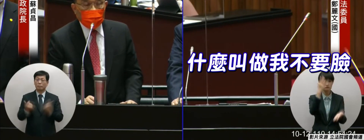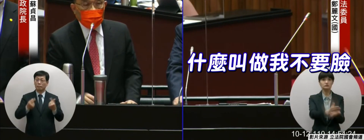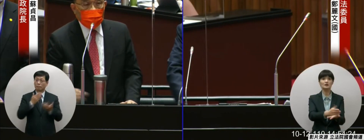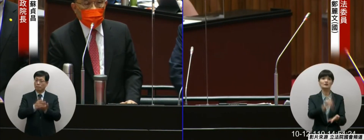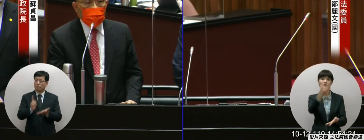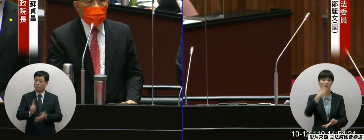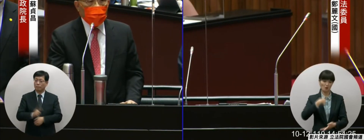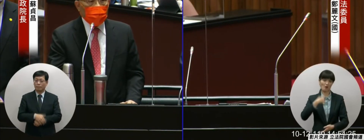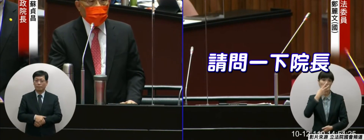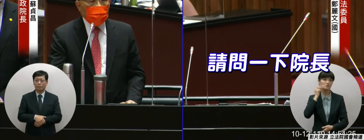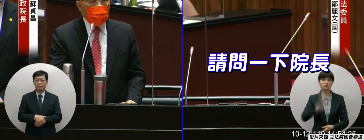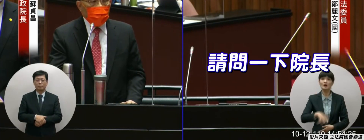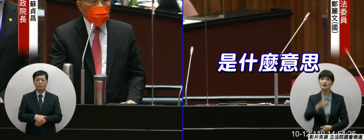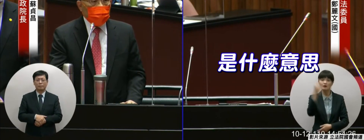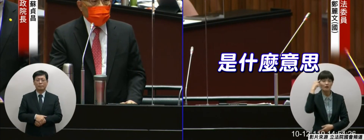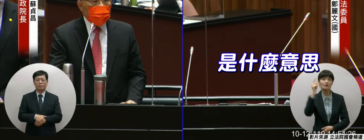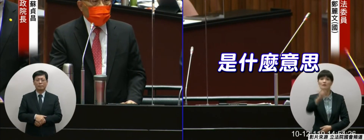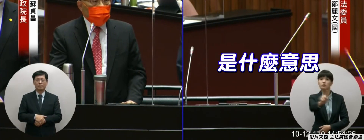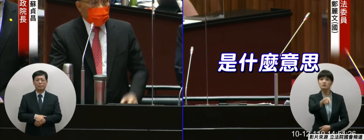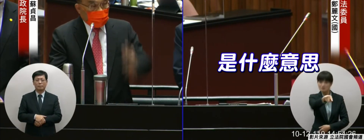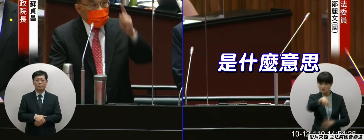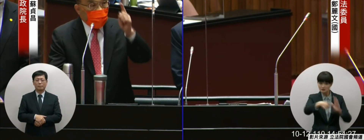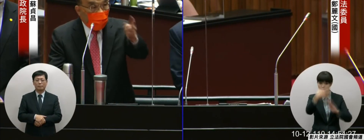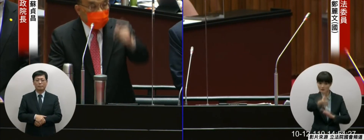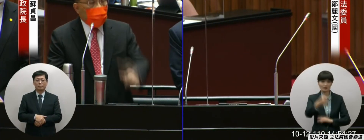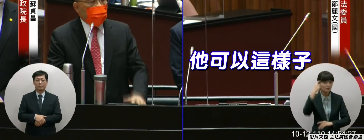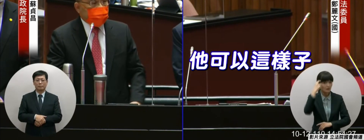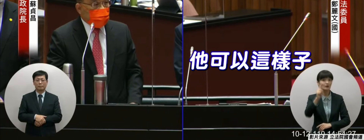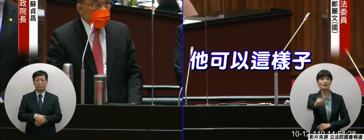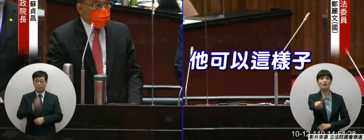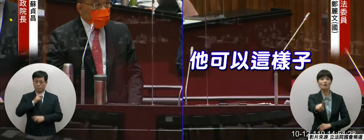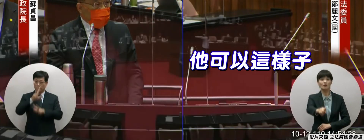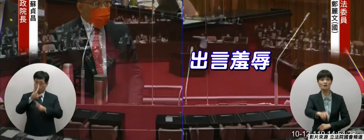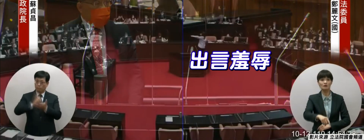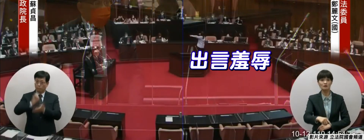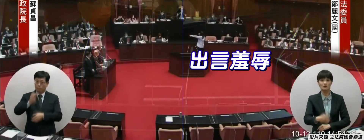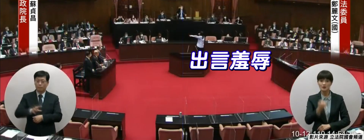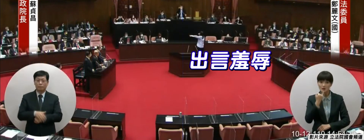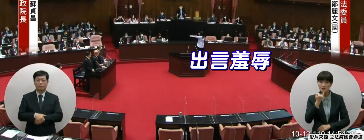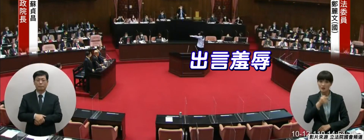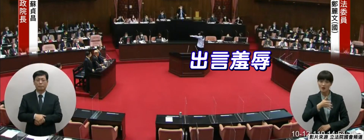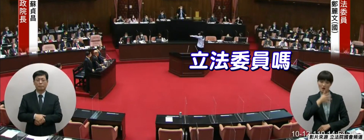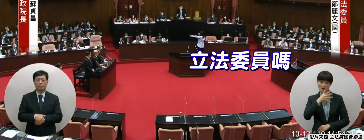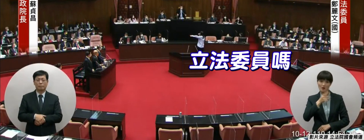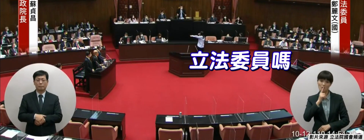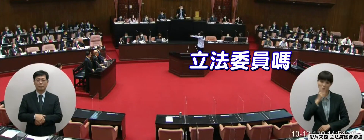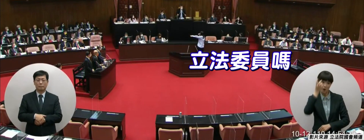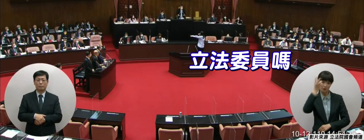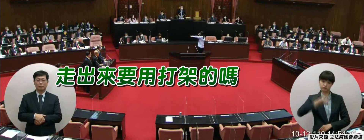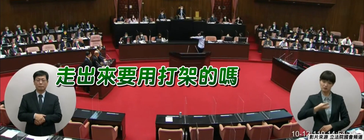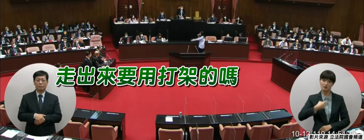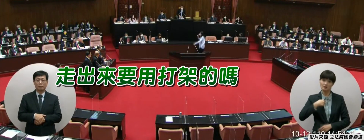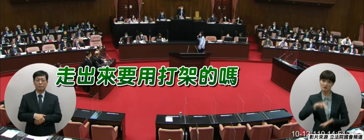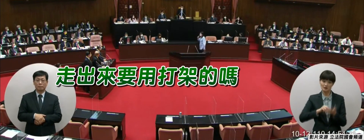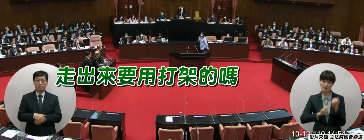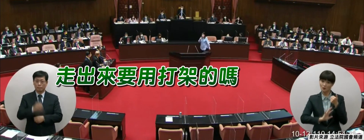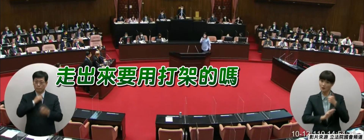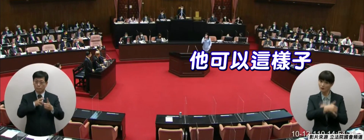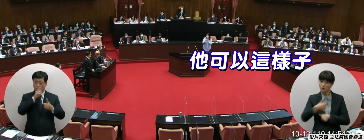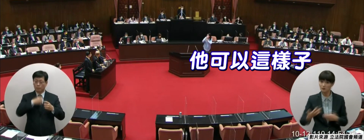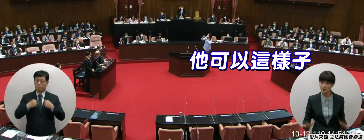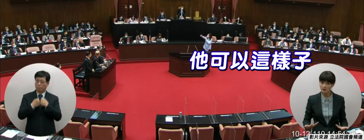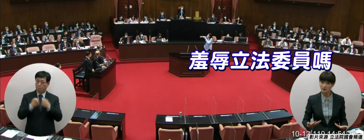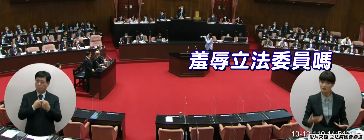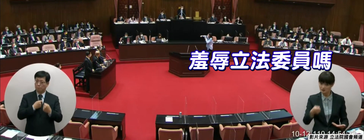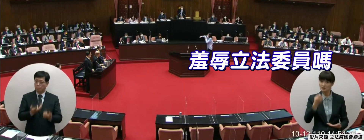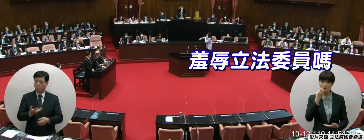要脸变小？请问现在院长是什么意思？ 我特别 他可以这样子出言羞辱立法委员吗？ 他走出来要用打架